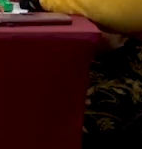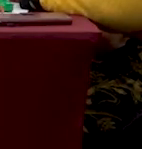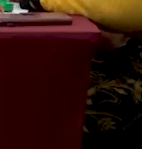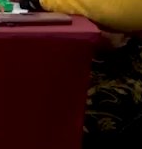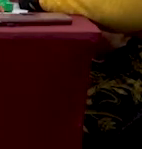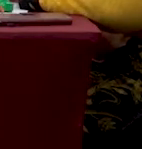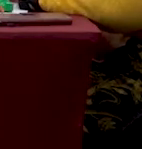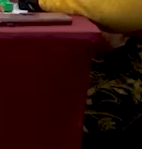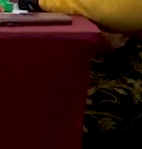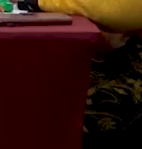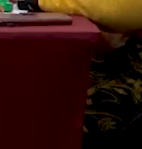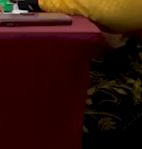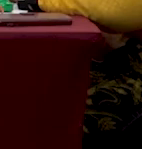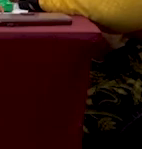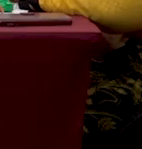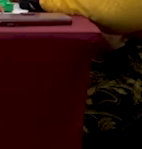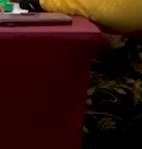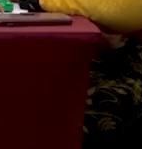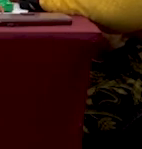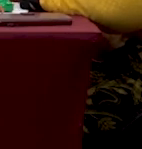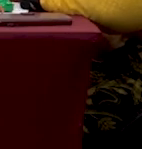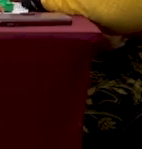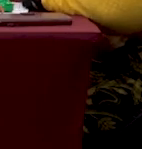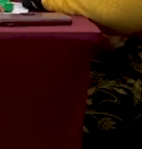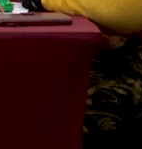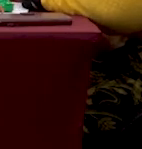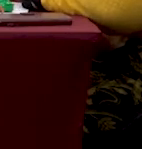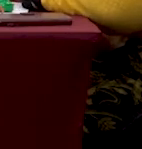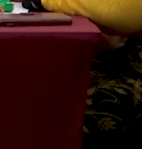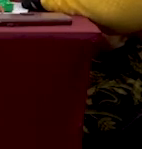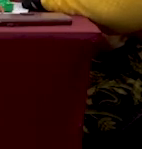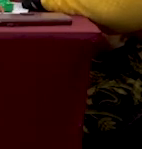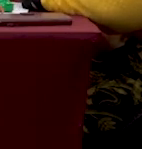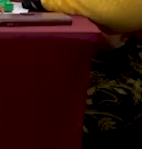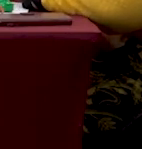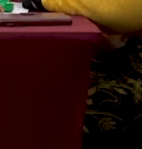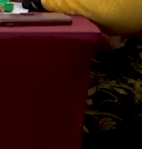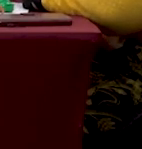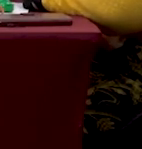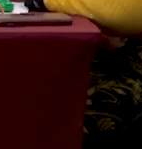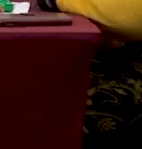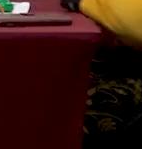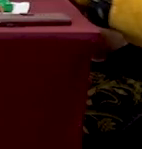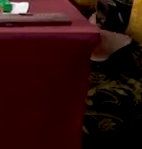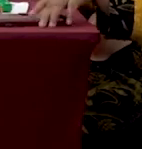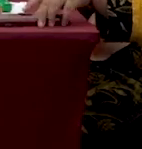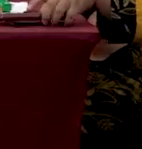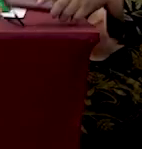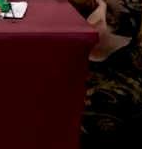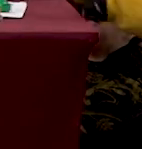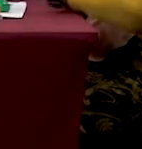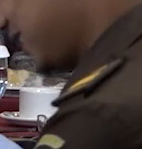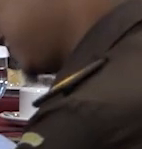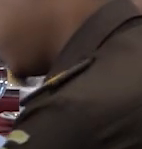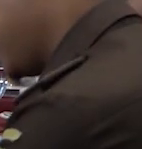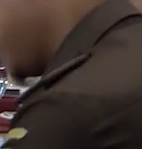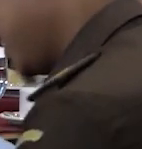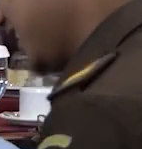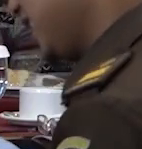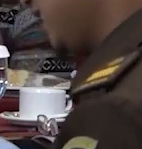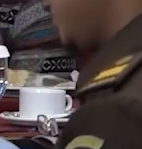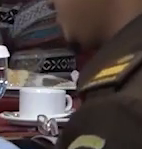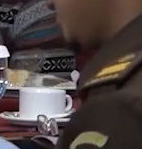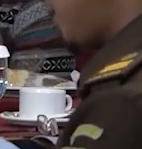hadir dari pengadilan eh baru di jalan gede her jalan tunggu bersama